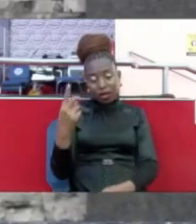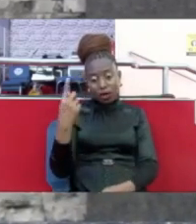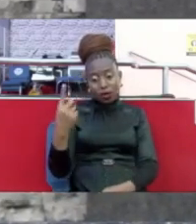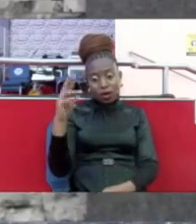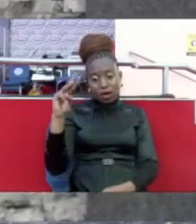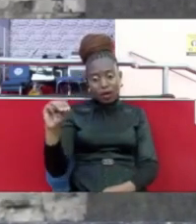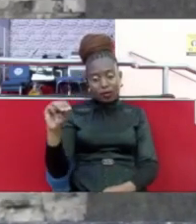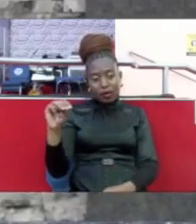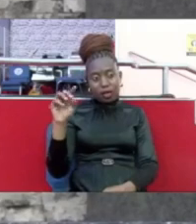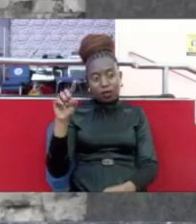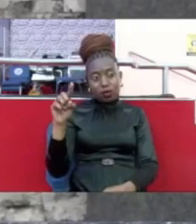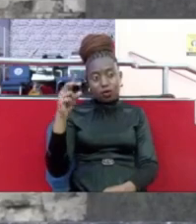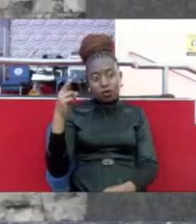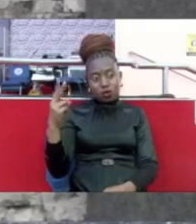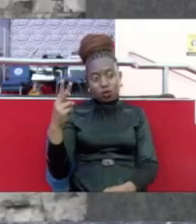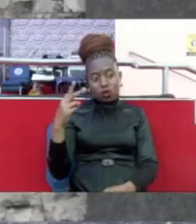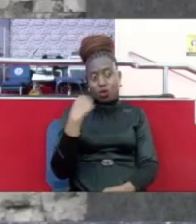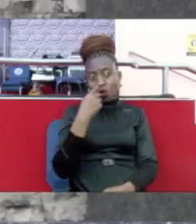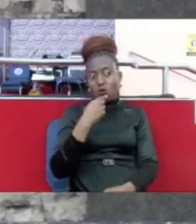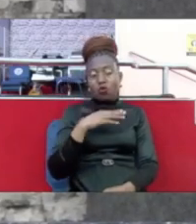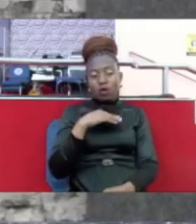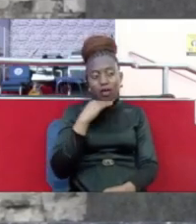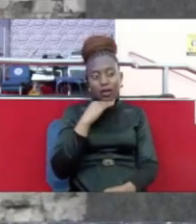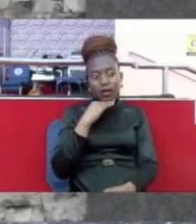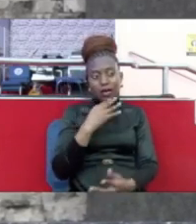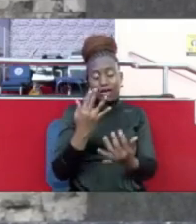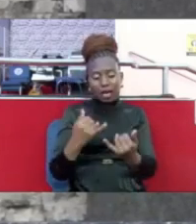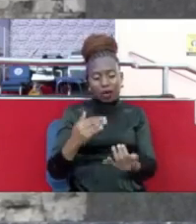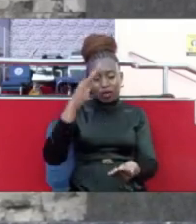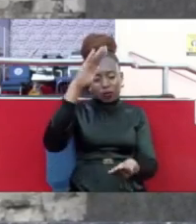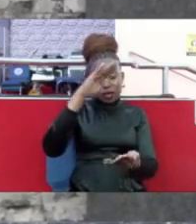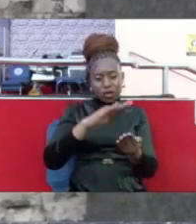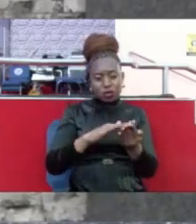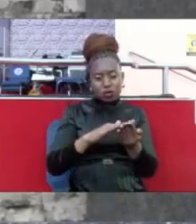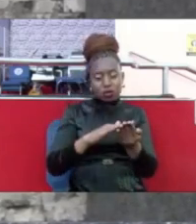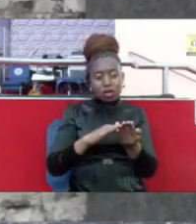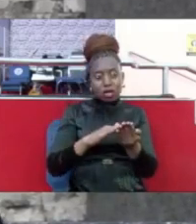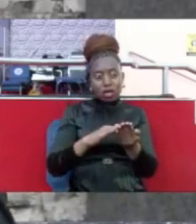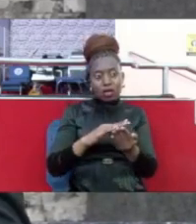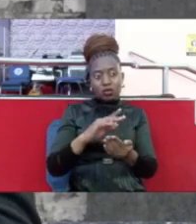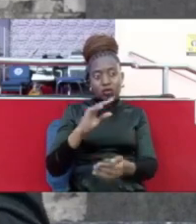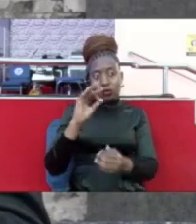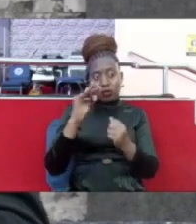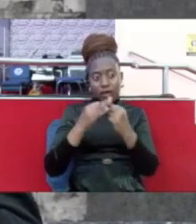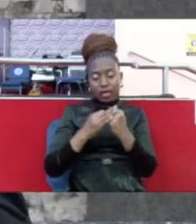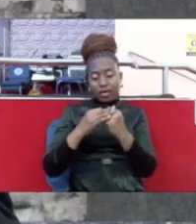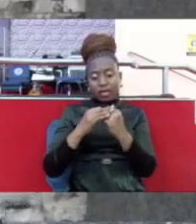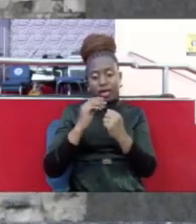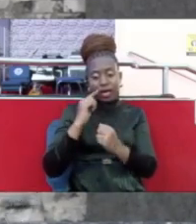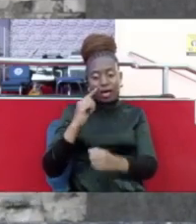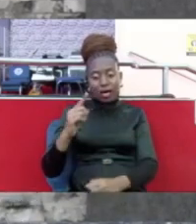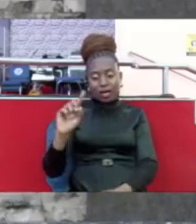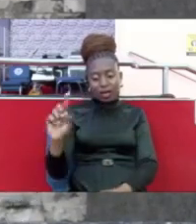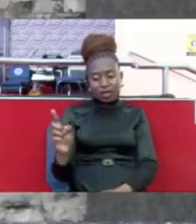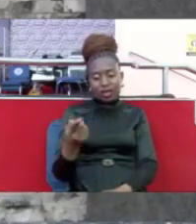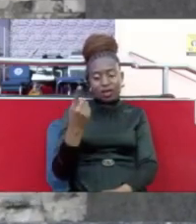now below 800,000. Sasa wamepungua, wamefikia 1,800. So would you join Rhonda and